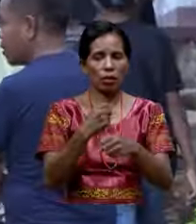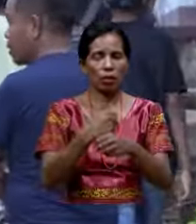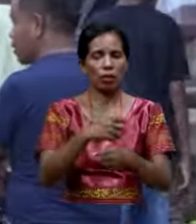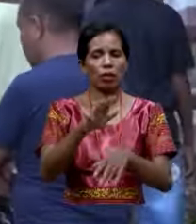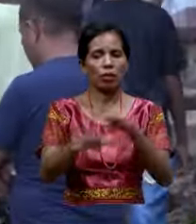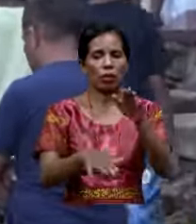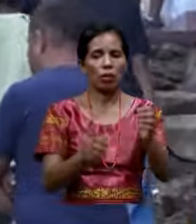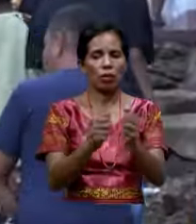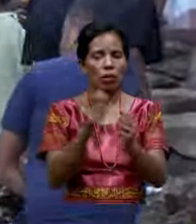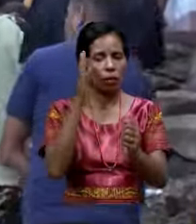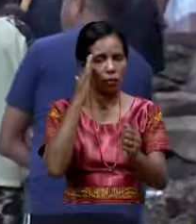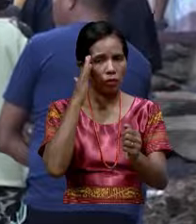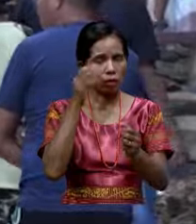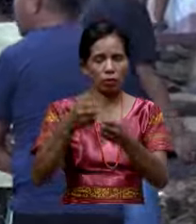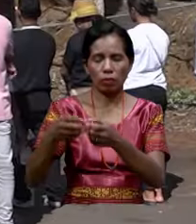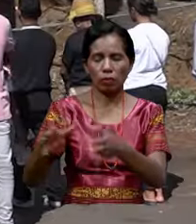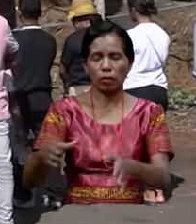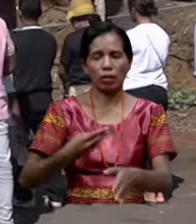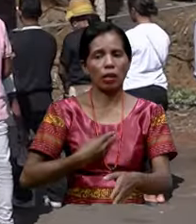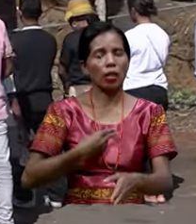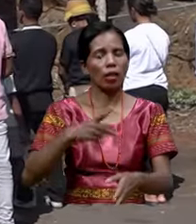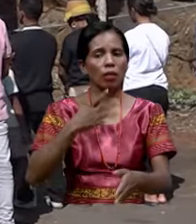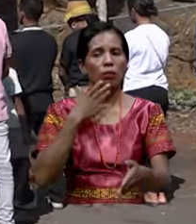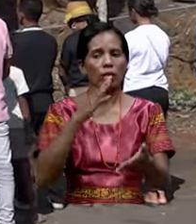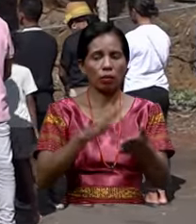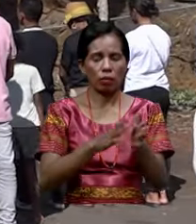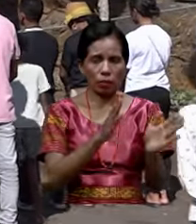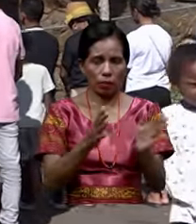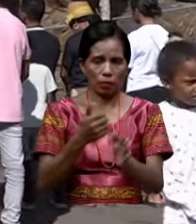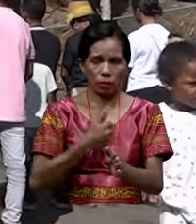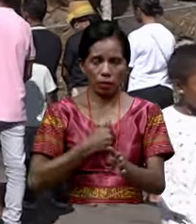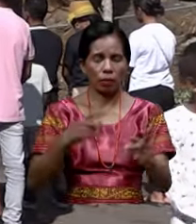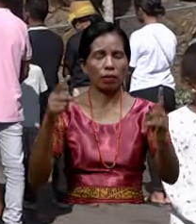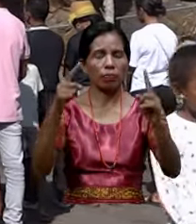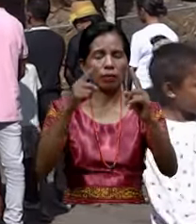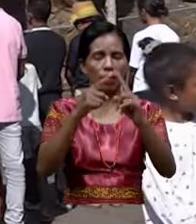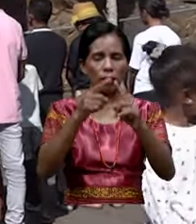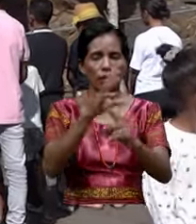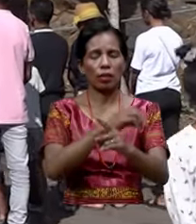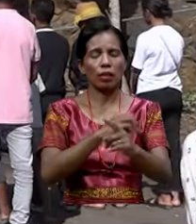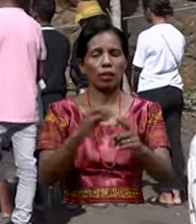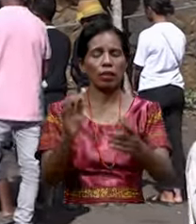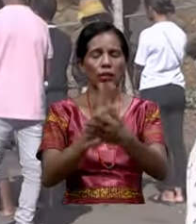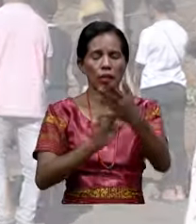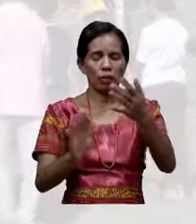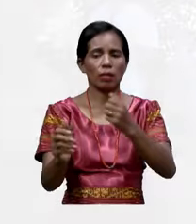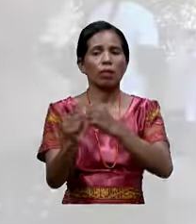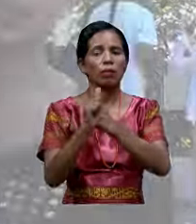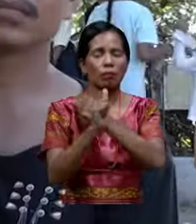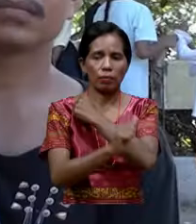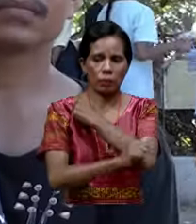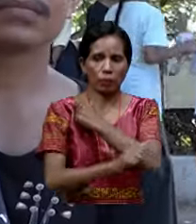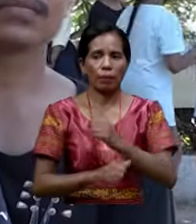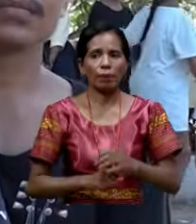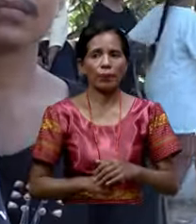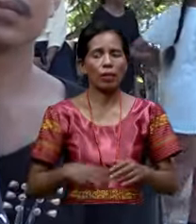ho hanoing ida atu husi ka halo at nian, ho di perparaan, baya festa Pascua. Mai hahuhusi estação primeiro,